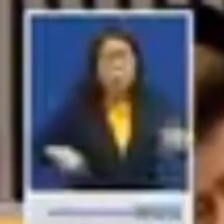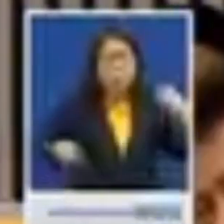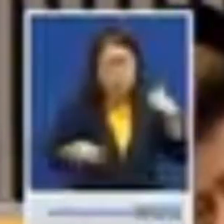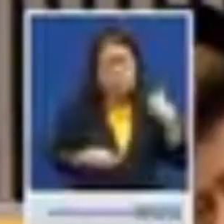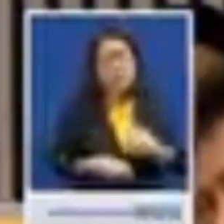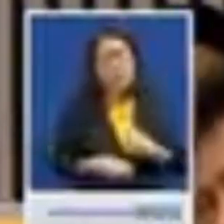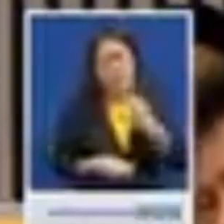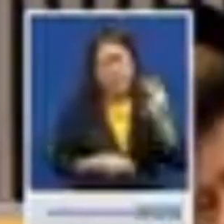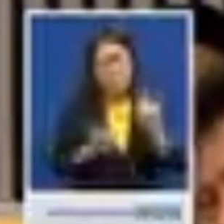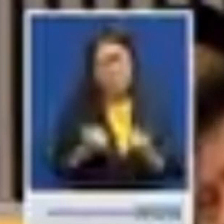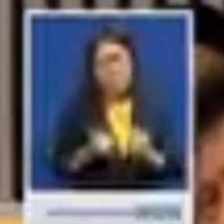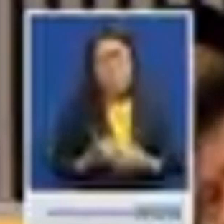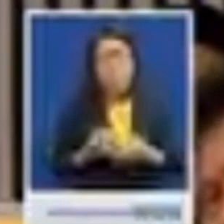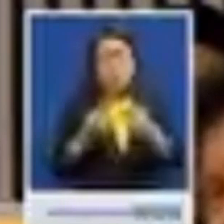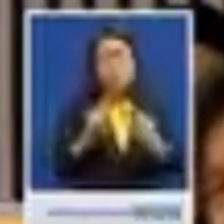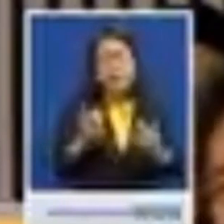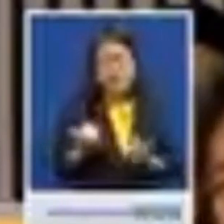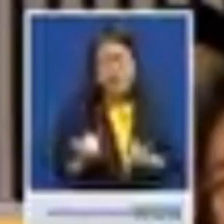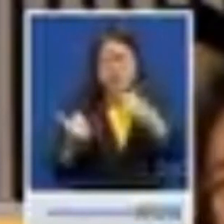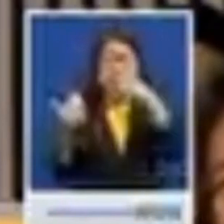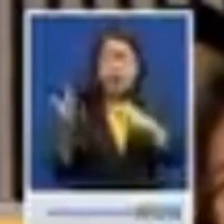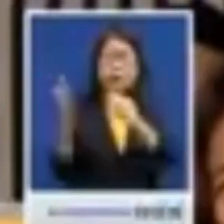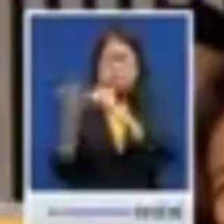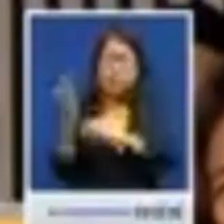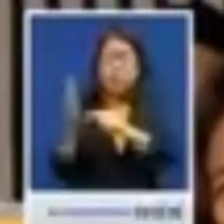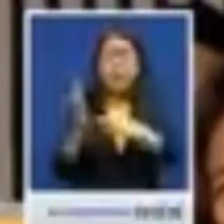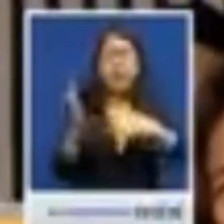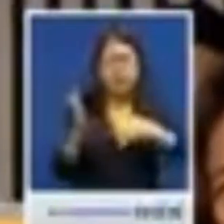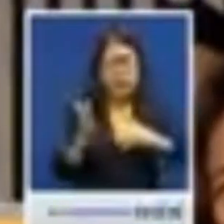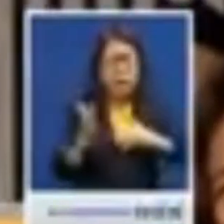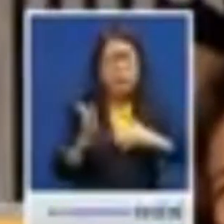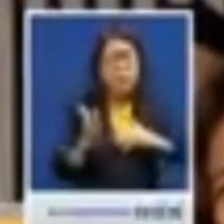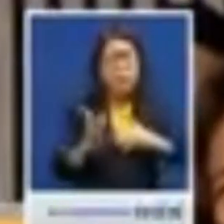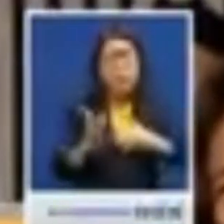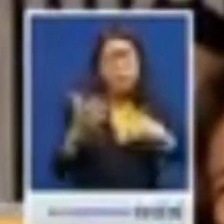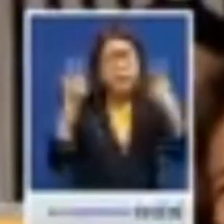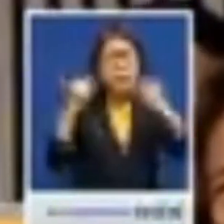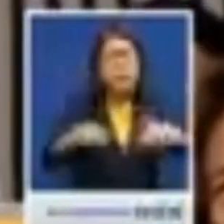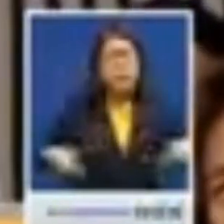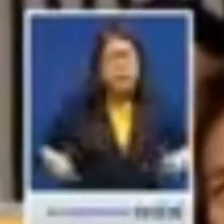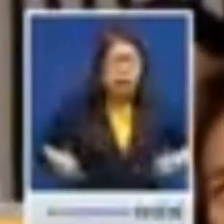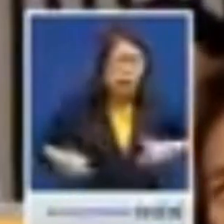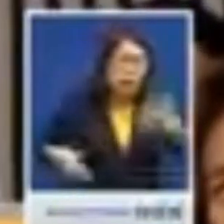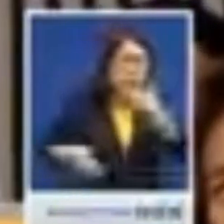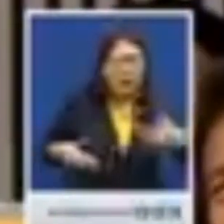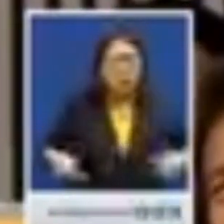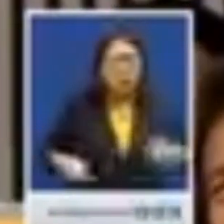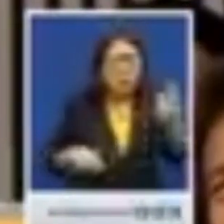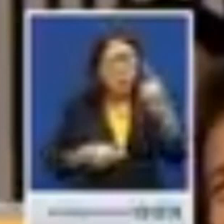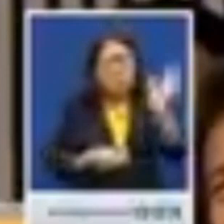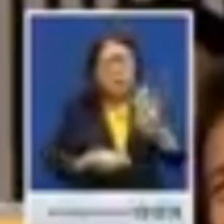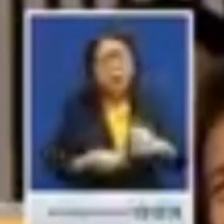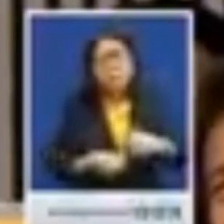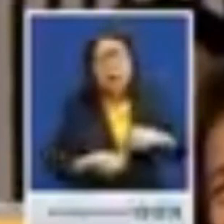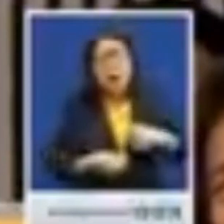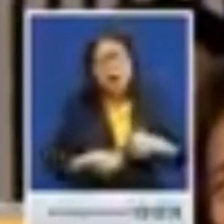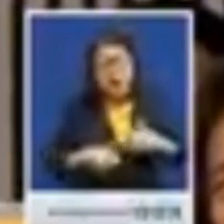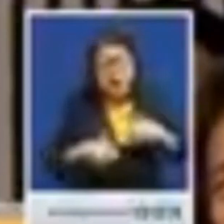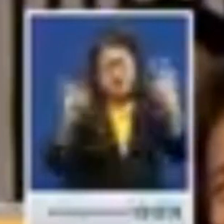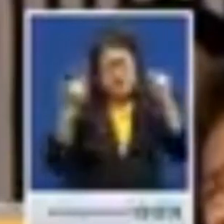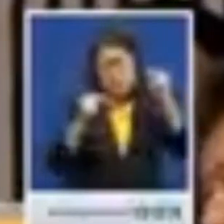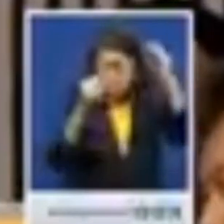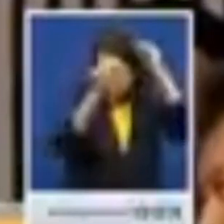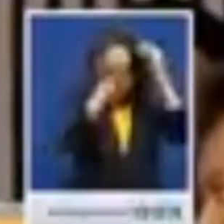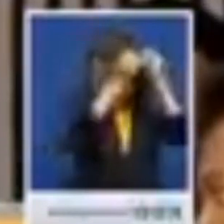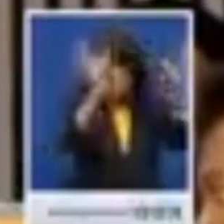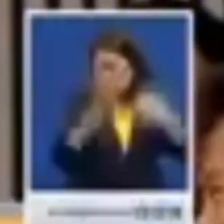ยกันแต่ปัจจุบันประเทศไทยอาจต้องการมากกว่านายกที่ตลกนะคะต้องการนายกที่มีวิสัยทัศน์ผู้นำ